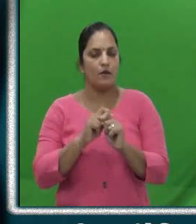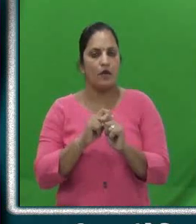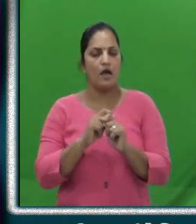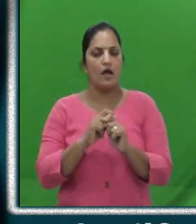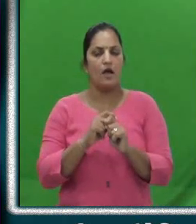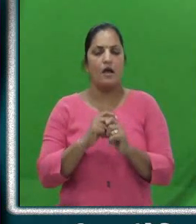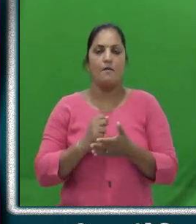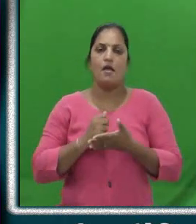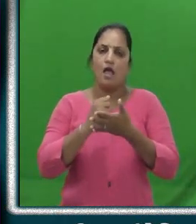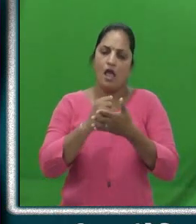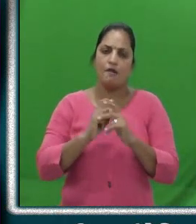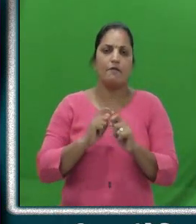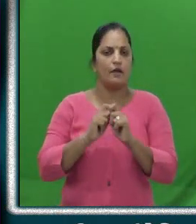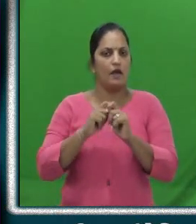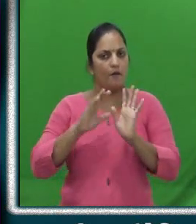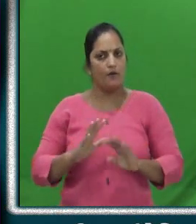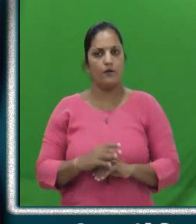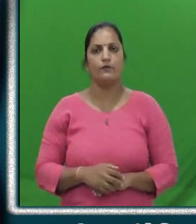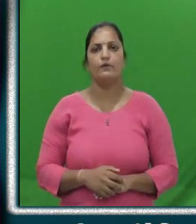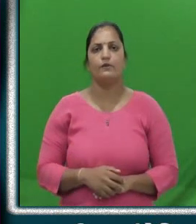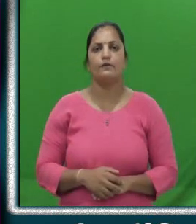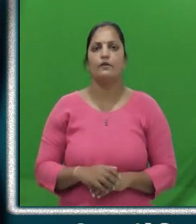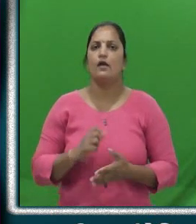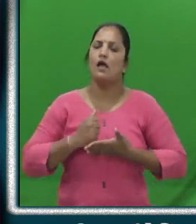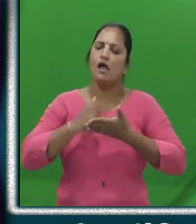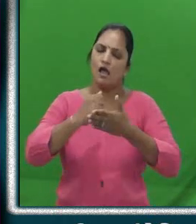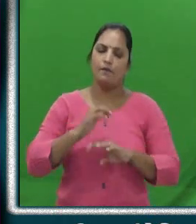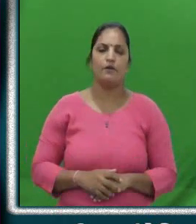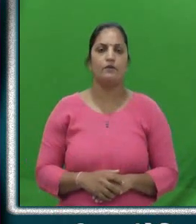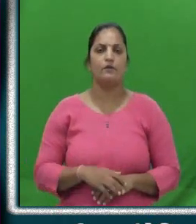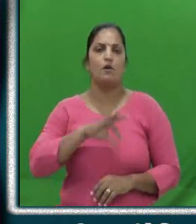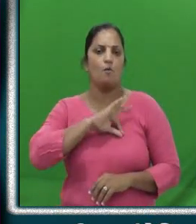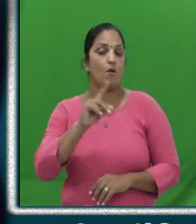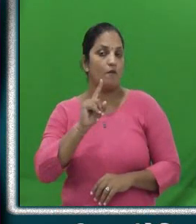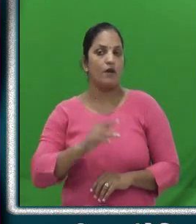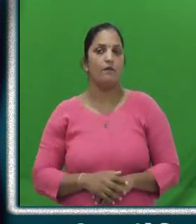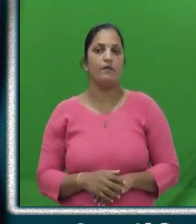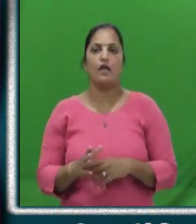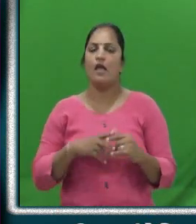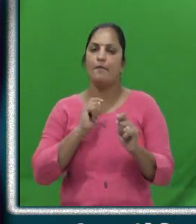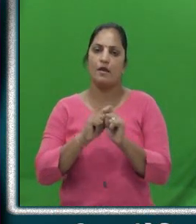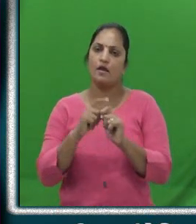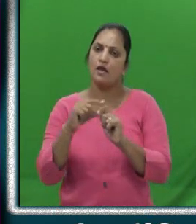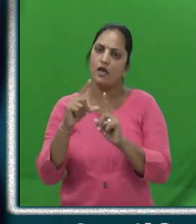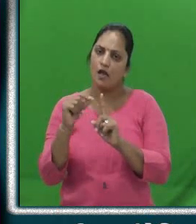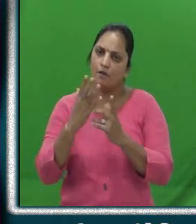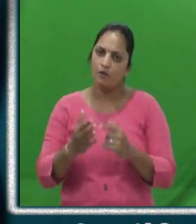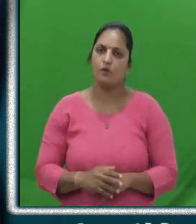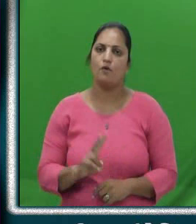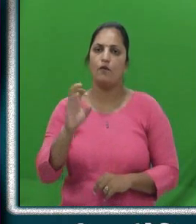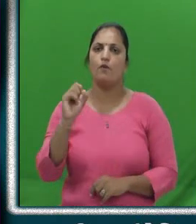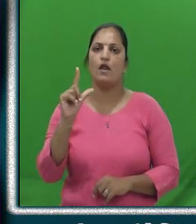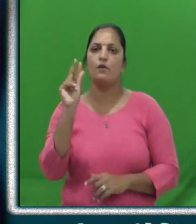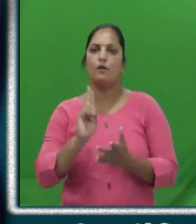कार्य अथवा सेवा करतो होय, कोई पण पैसा का वेतन का आर्थिक लाभनी आशा वगर जो कोई कार्य